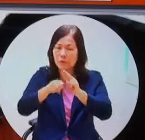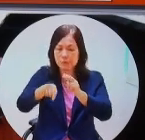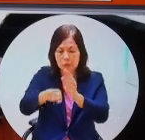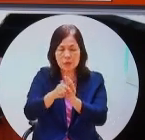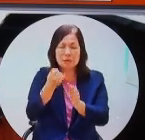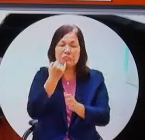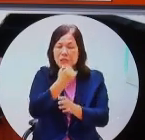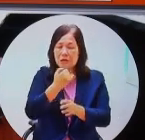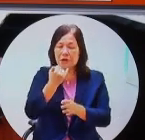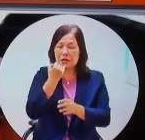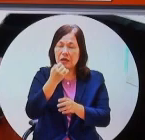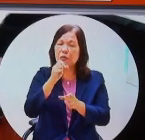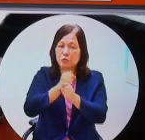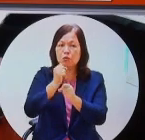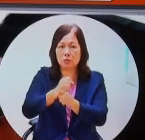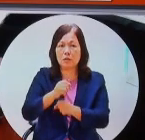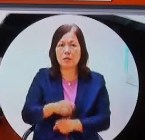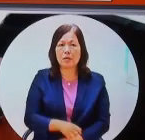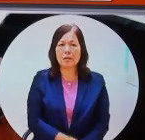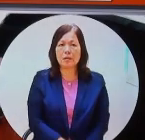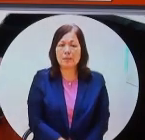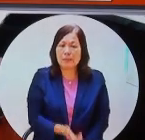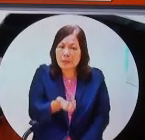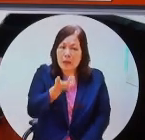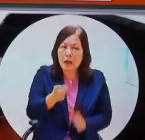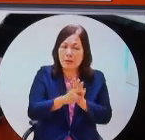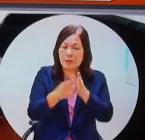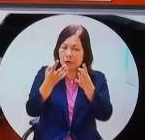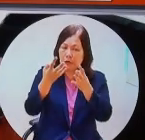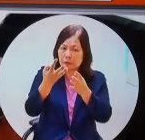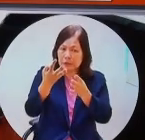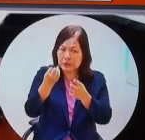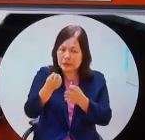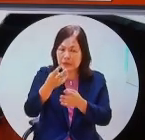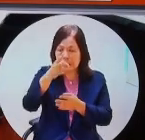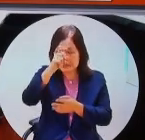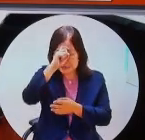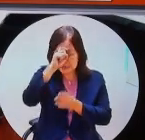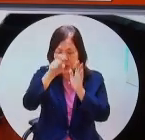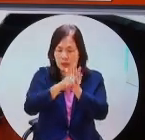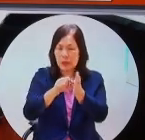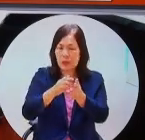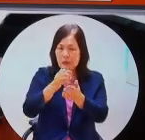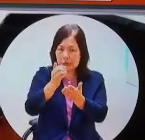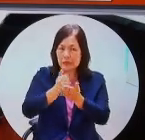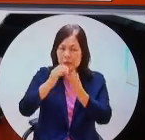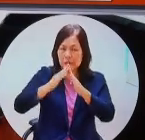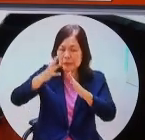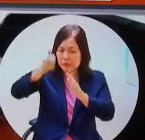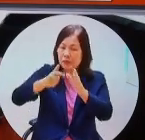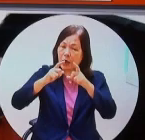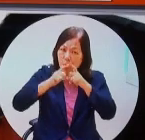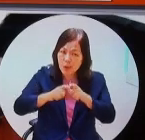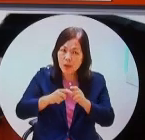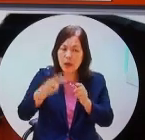的方向。那刚才我们几个诉求是不是直接请市长来答复？